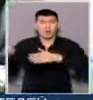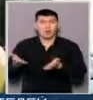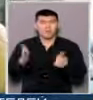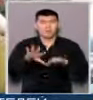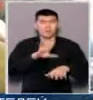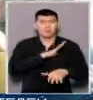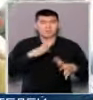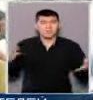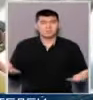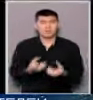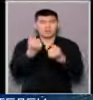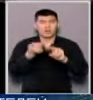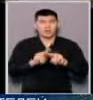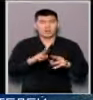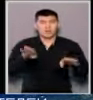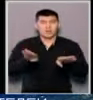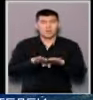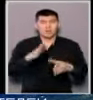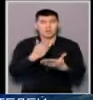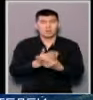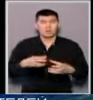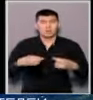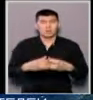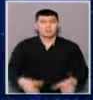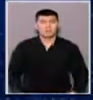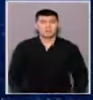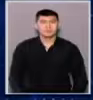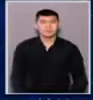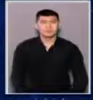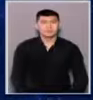были спасены благодаря сотрудникам оперативно-спасательного отряда.